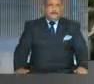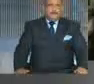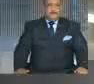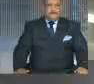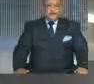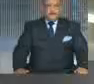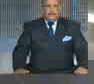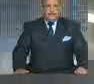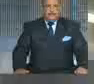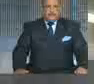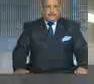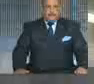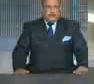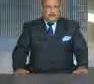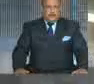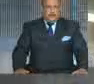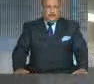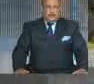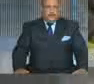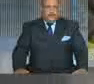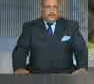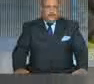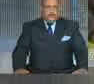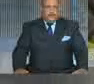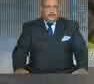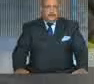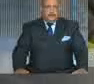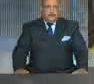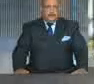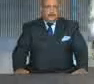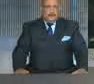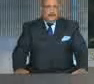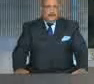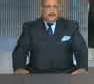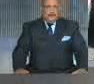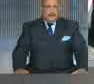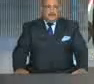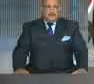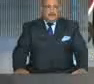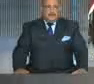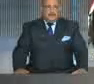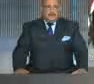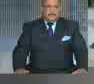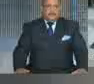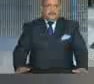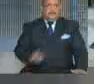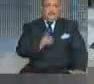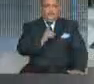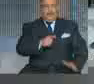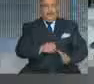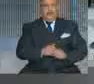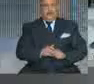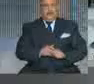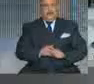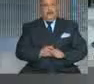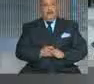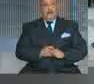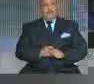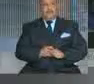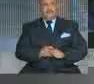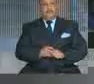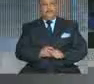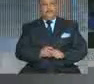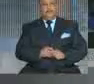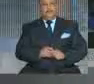بعث مركز فنون درامية ومخبري بحوثا في المجال المسرحي وتنظيم دورات تكوينية لفائدة المسرحيين الهواة